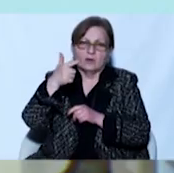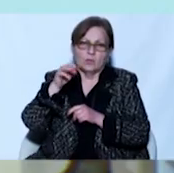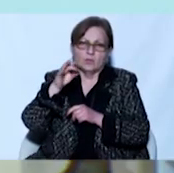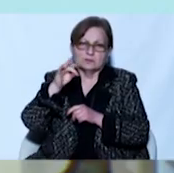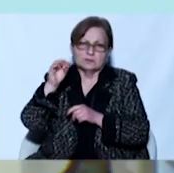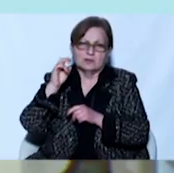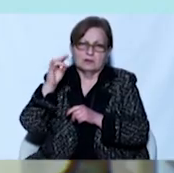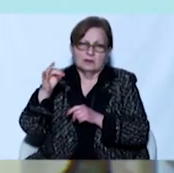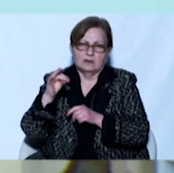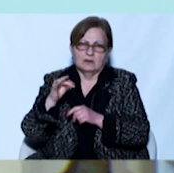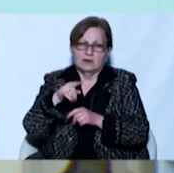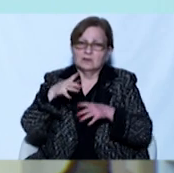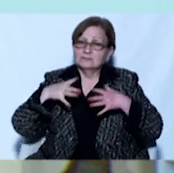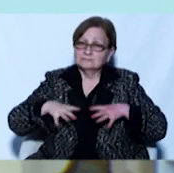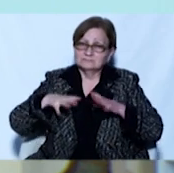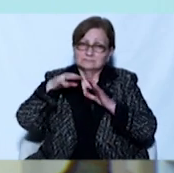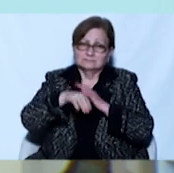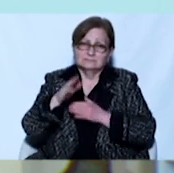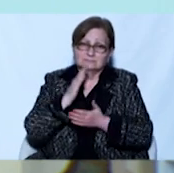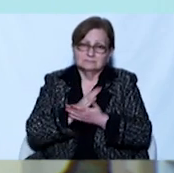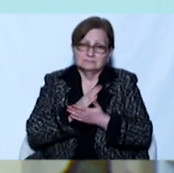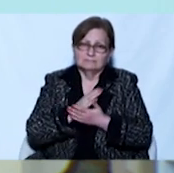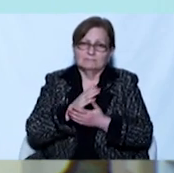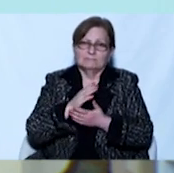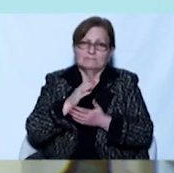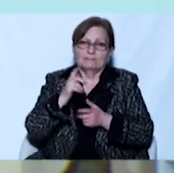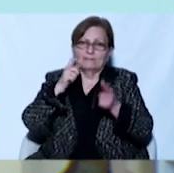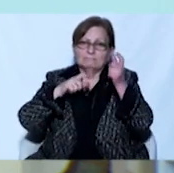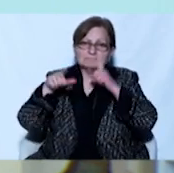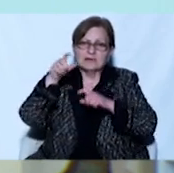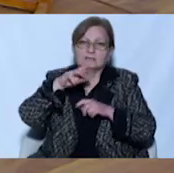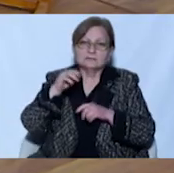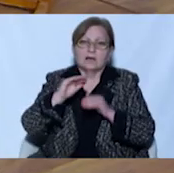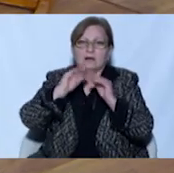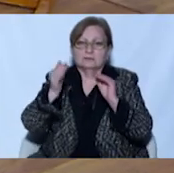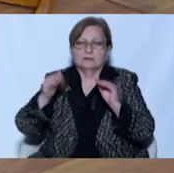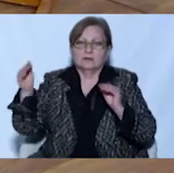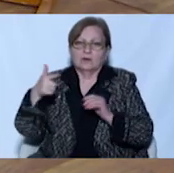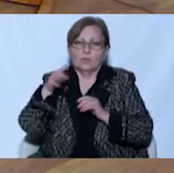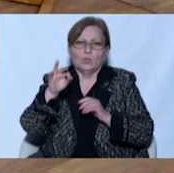რომელიც მიუთითებს, რომ საქართველოში არის მთაც და გორაც.